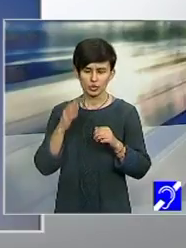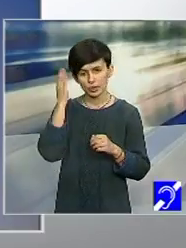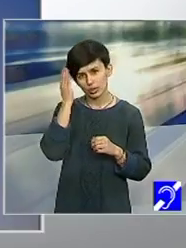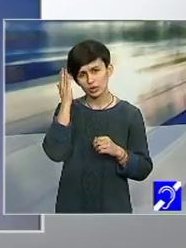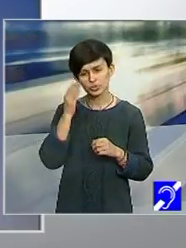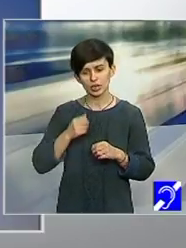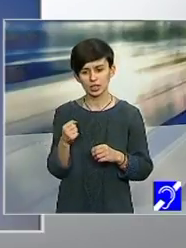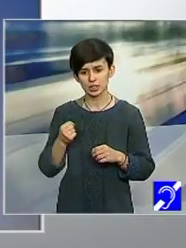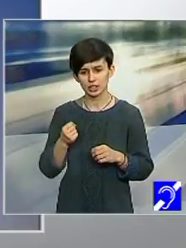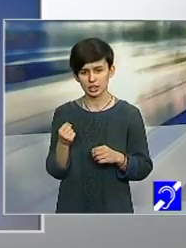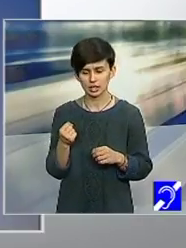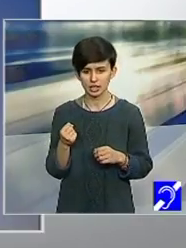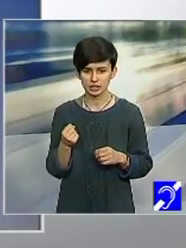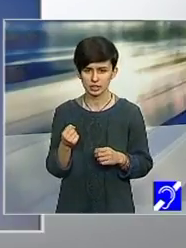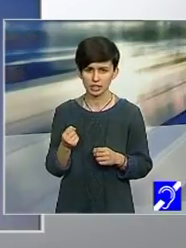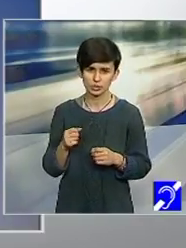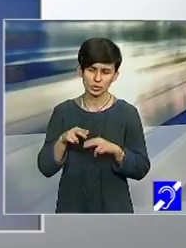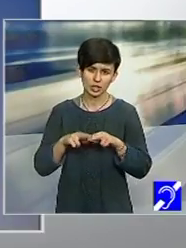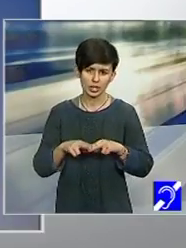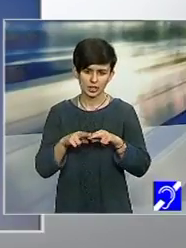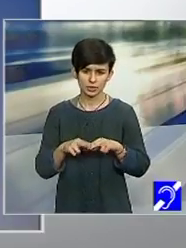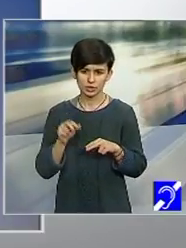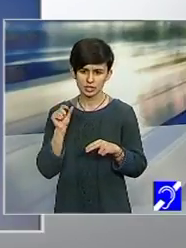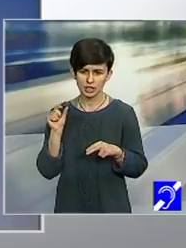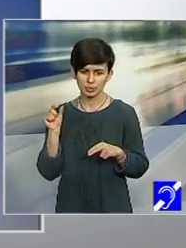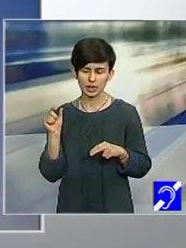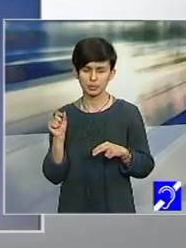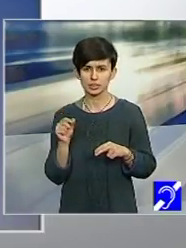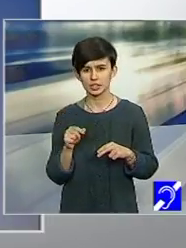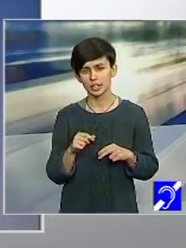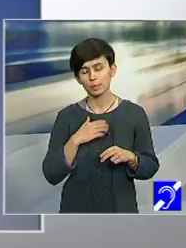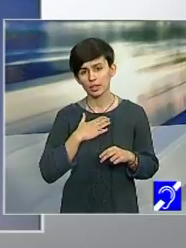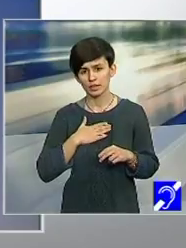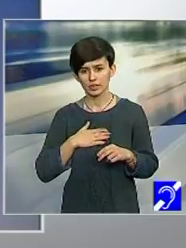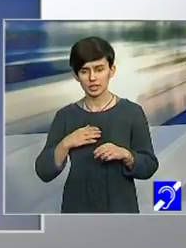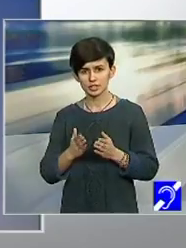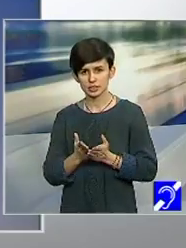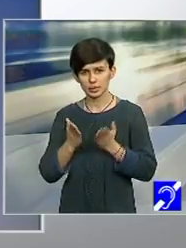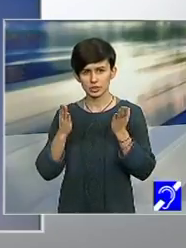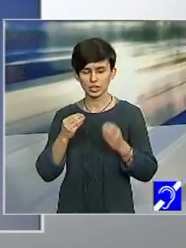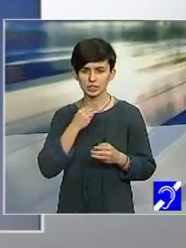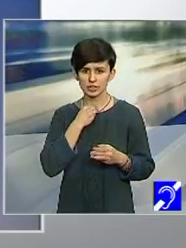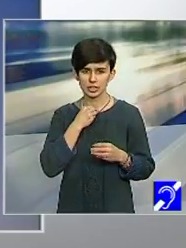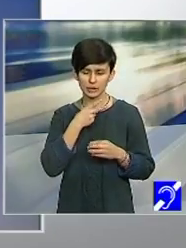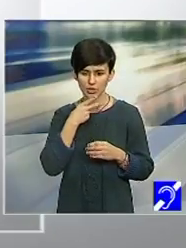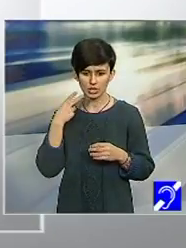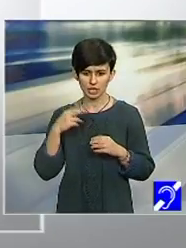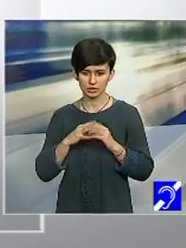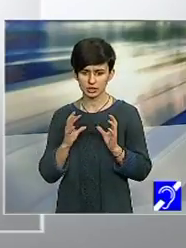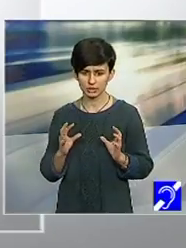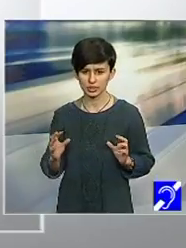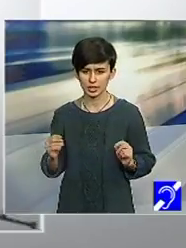cu resurse mai puține decât instituțiile de învățământ urbane ține să comemoreze victimele Holocaustului din România.